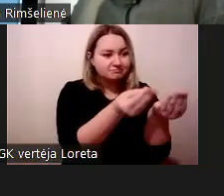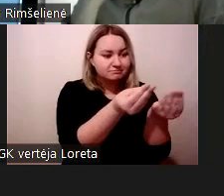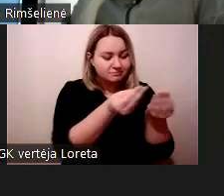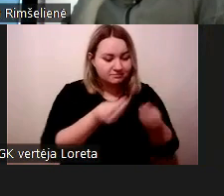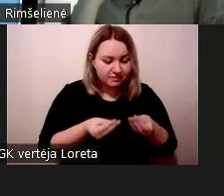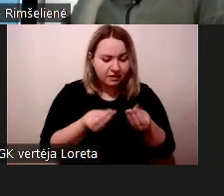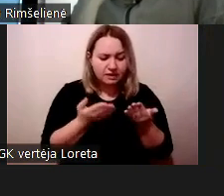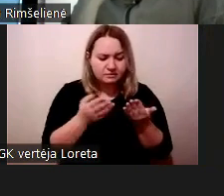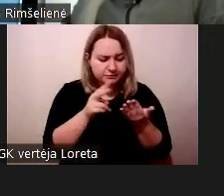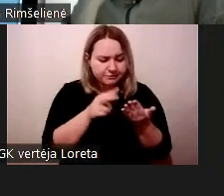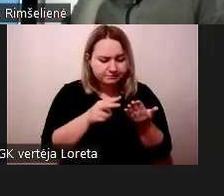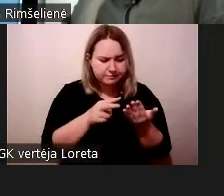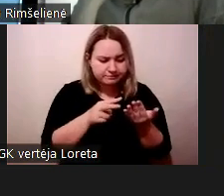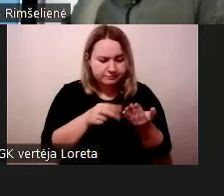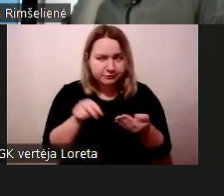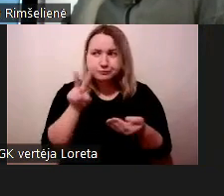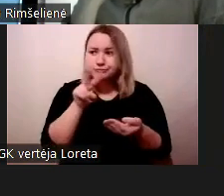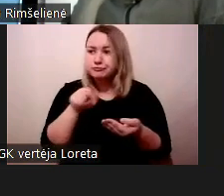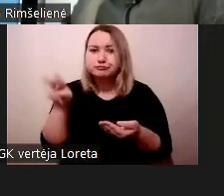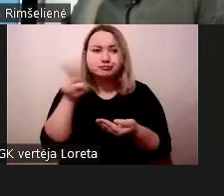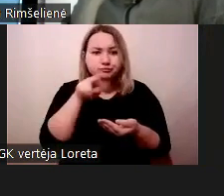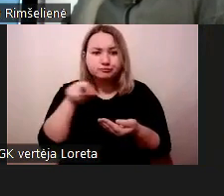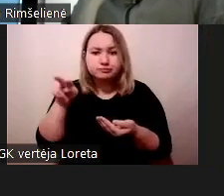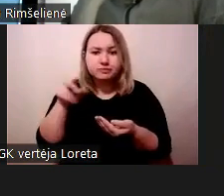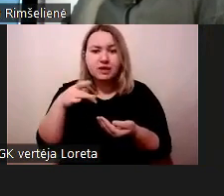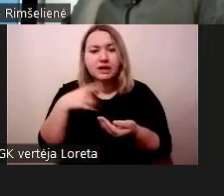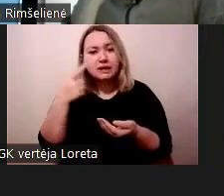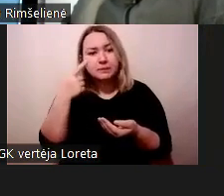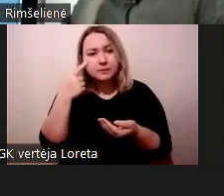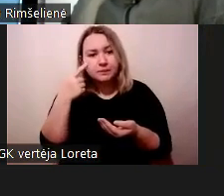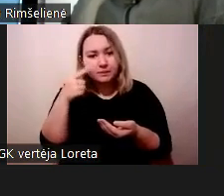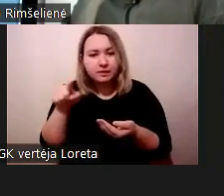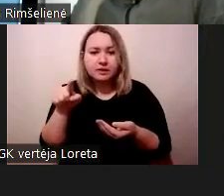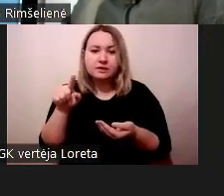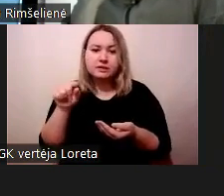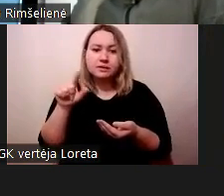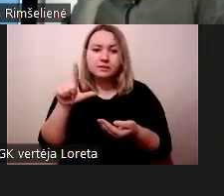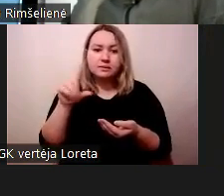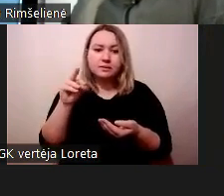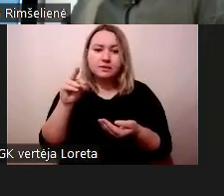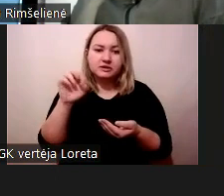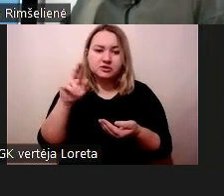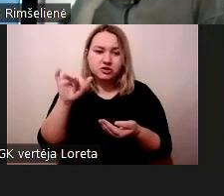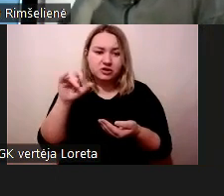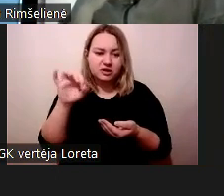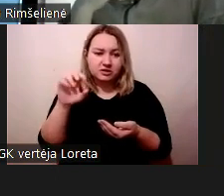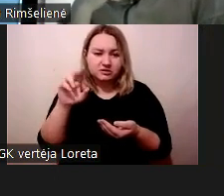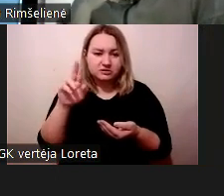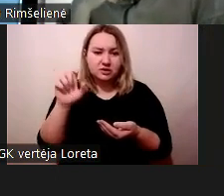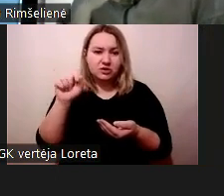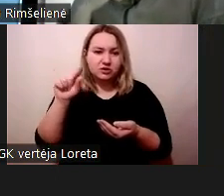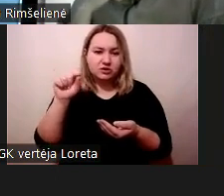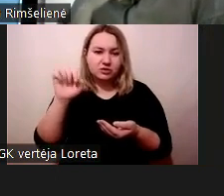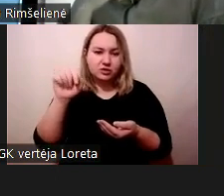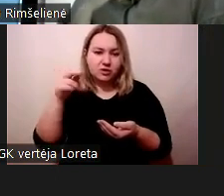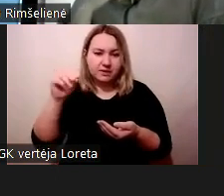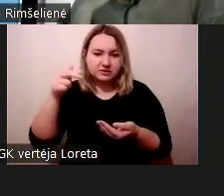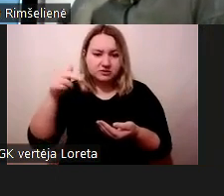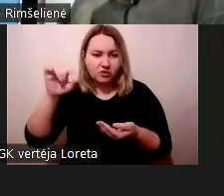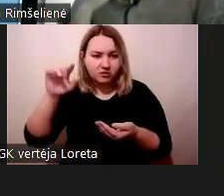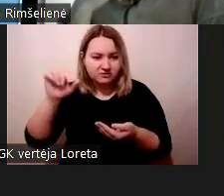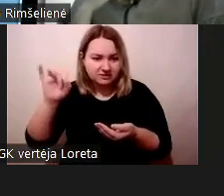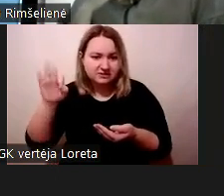taip dairusi ir gal dar paskaitom plėšiką Hocemplocą. Reiškia, paskaito tą plėšiką